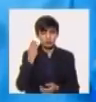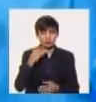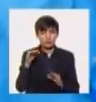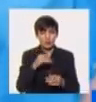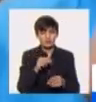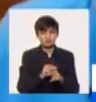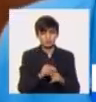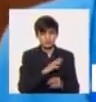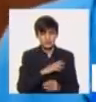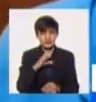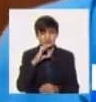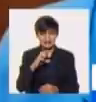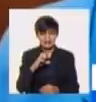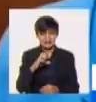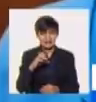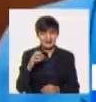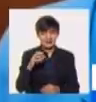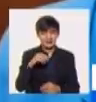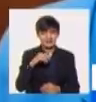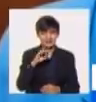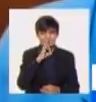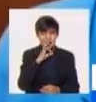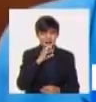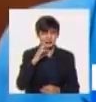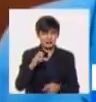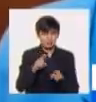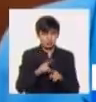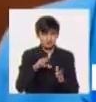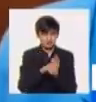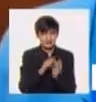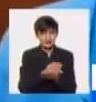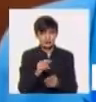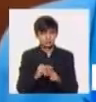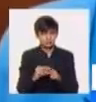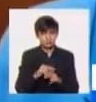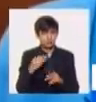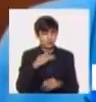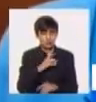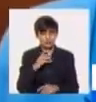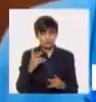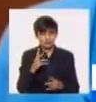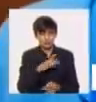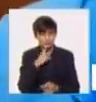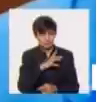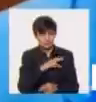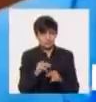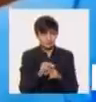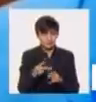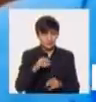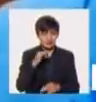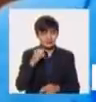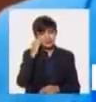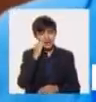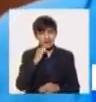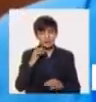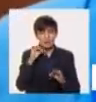емдеу хаттамасына С дәруменін көптеп қолдану керектігі туралы айтады. Біздің емдеу хаттамасында бұл дәрумен бар ма? Және ескі емдеу